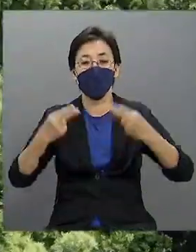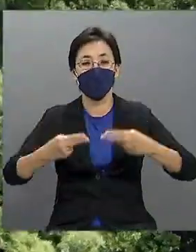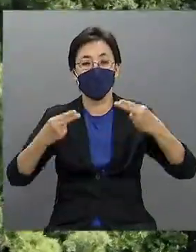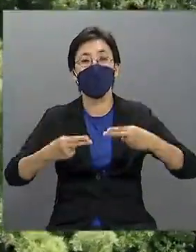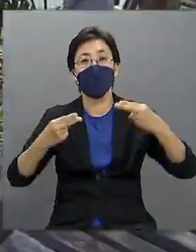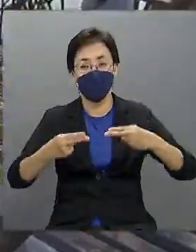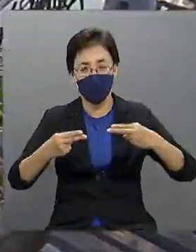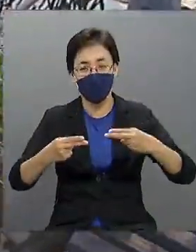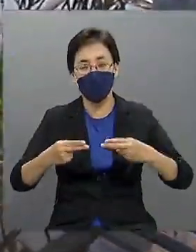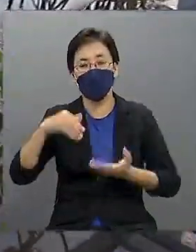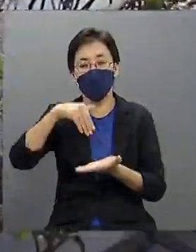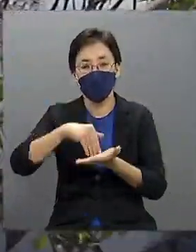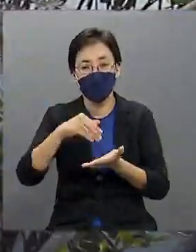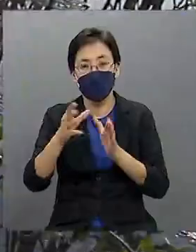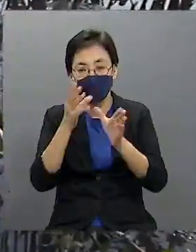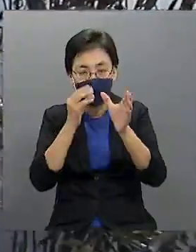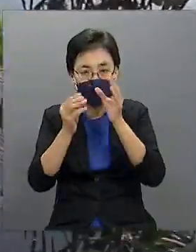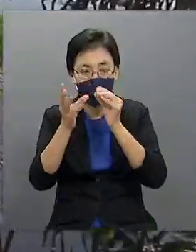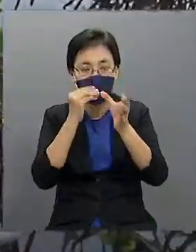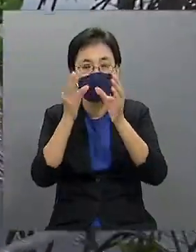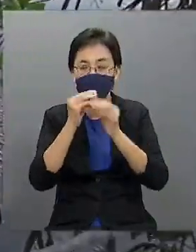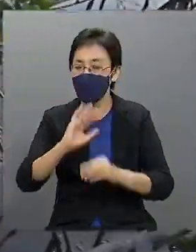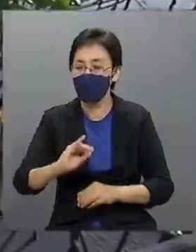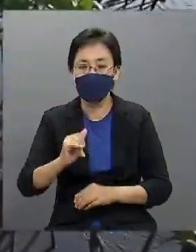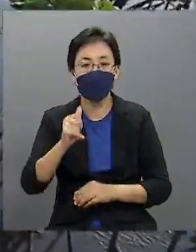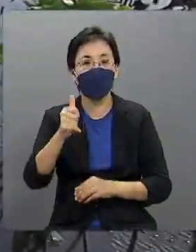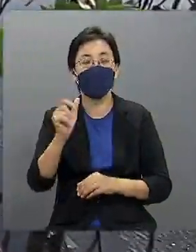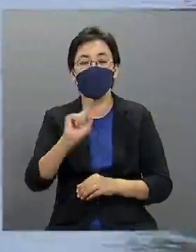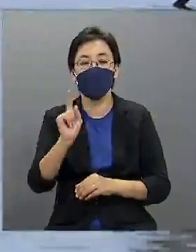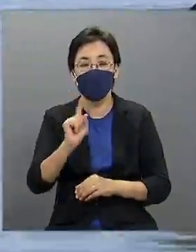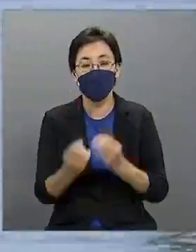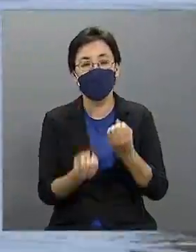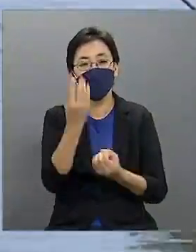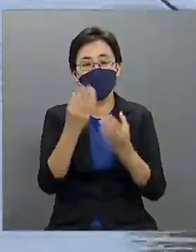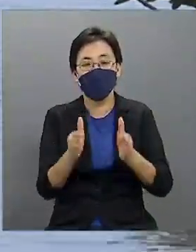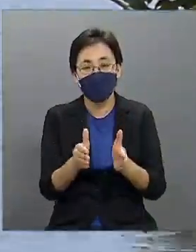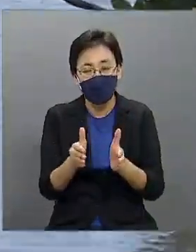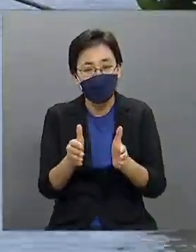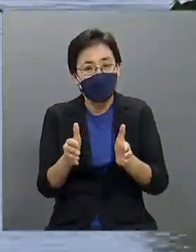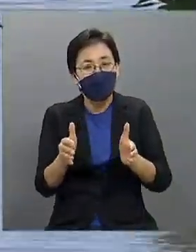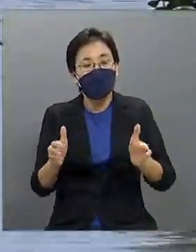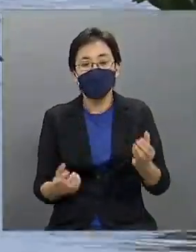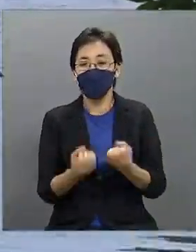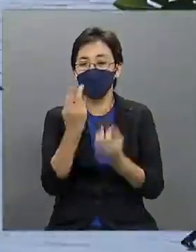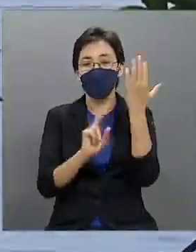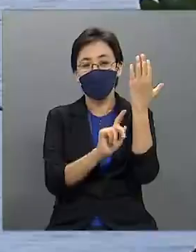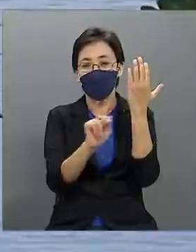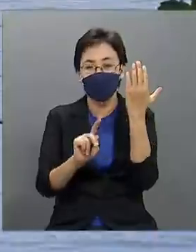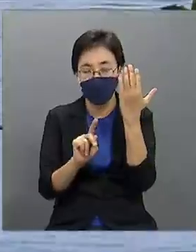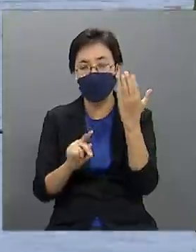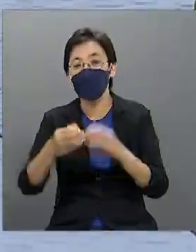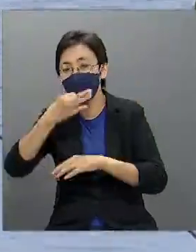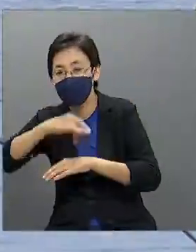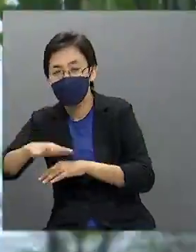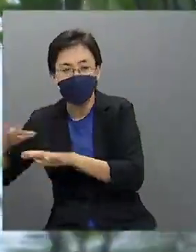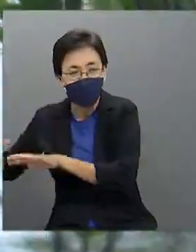ศูยการเรียนรู้ ที่ประสบคามสำเร็จด้านการฝื้ฟูป่ชายเลนช่วยแปัญหาการกดซ้ชายฟัง รวมถึง